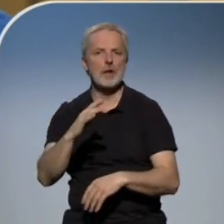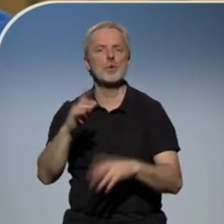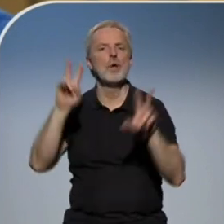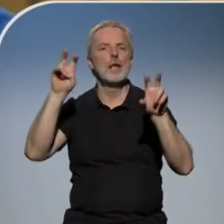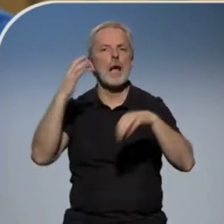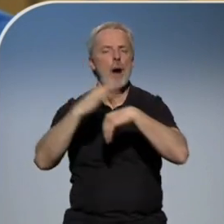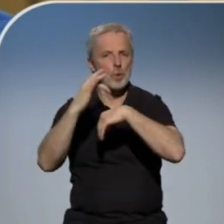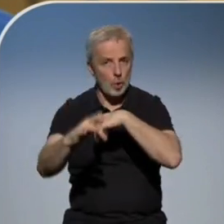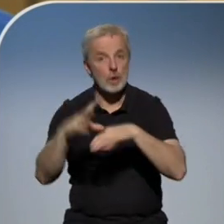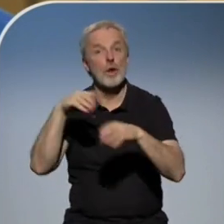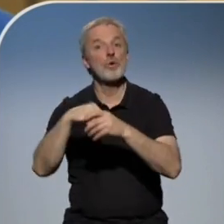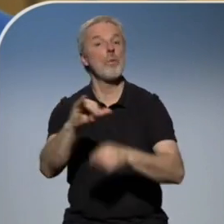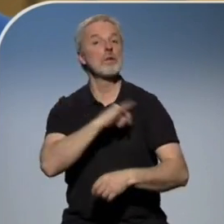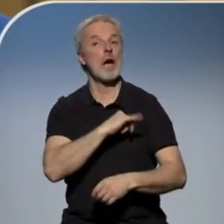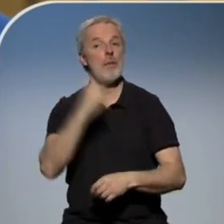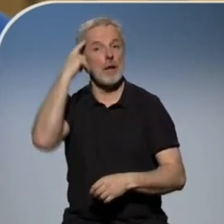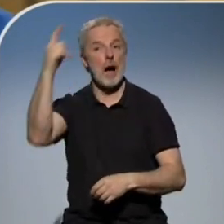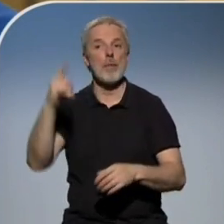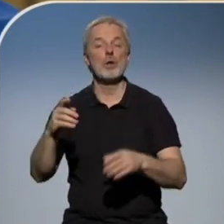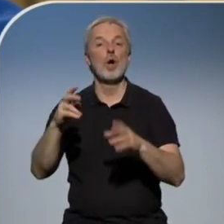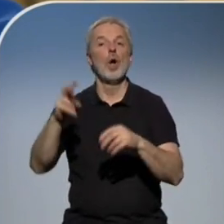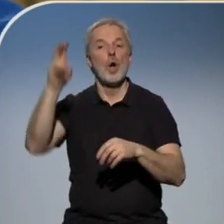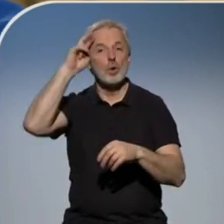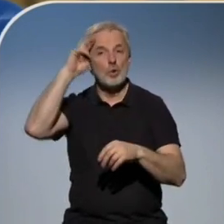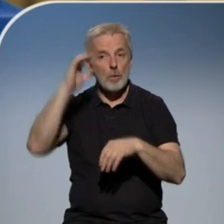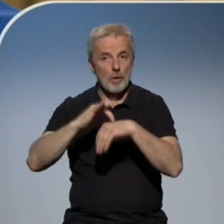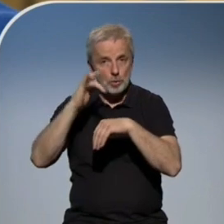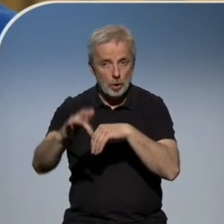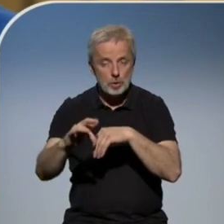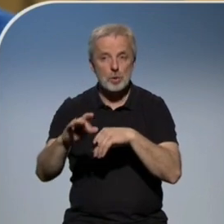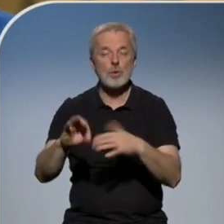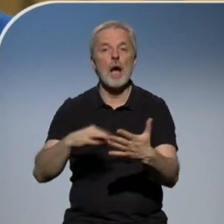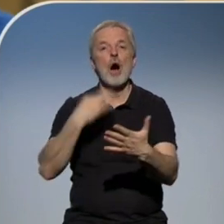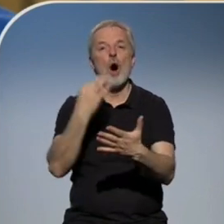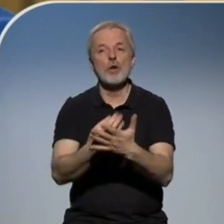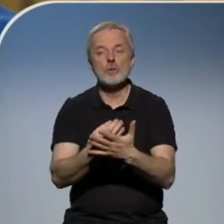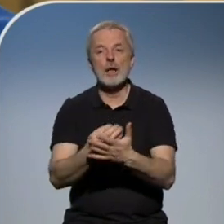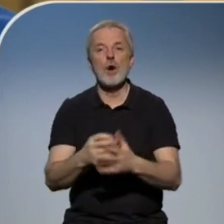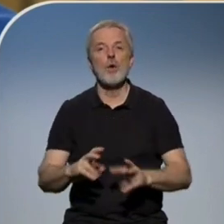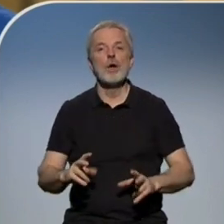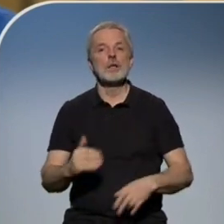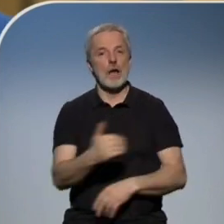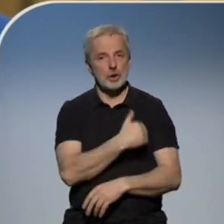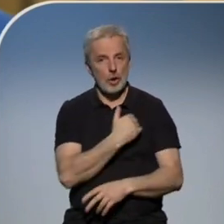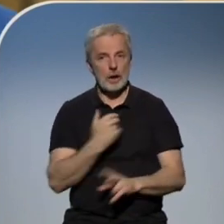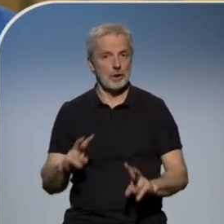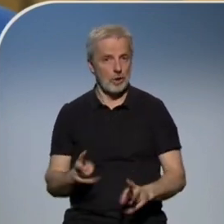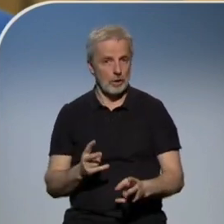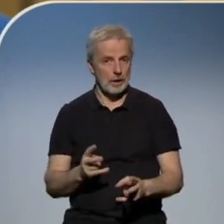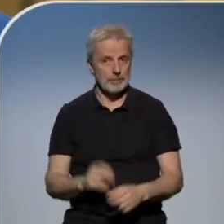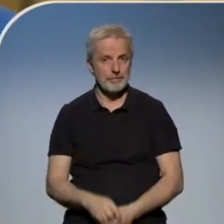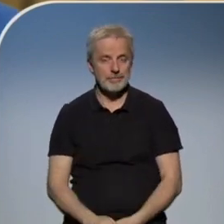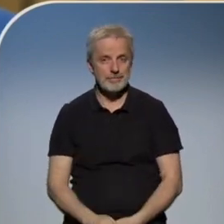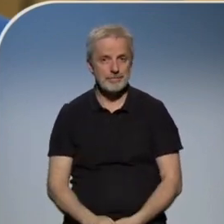tam krásná myšlenka, že domoví důchodců jsou odměněni za školy a školky. A to, co ty děti zažívají v dětství, tak potom nám teda